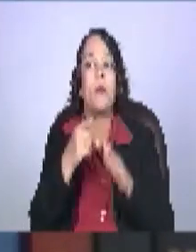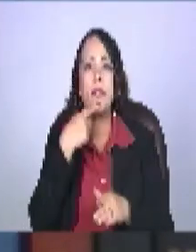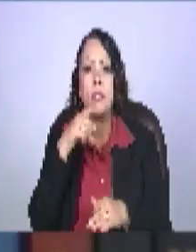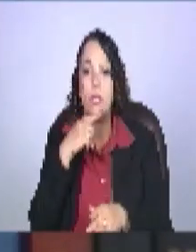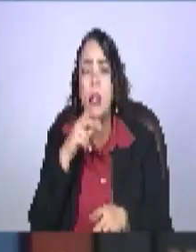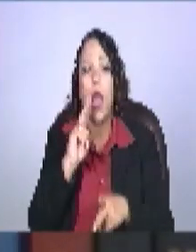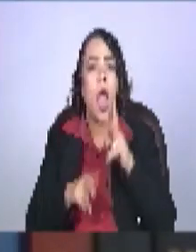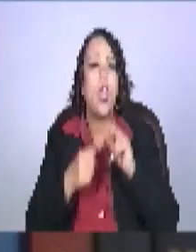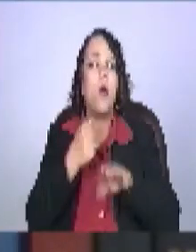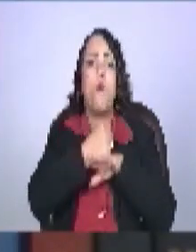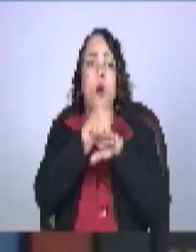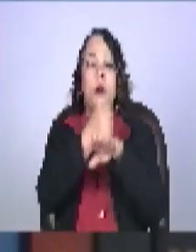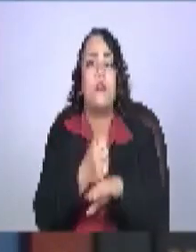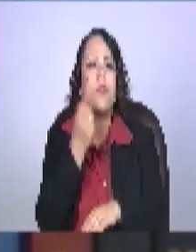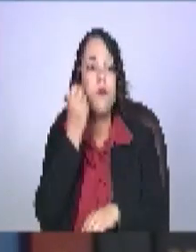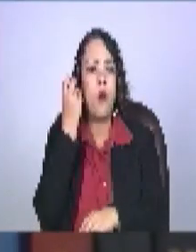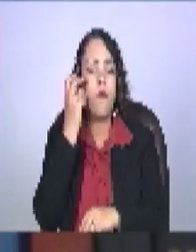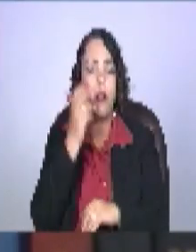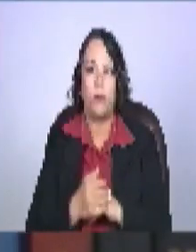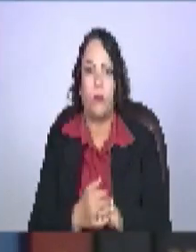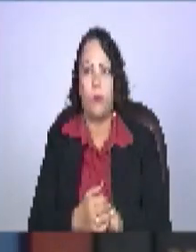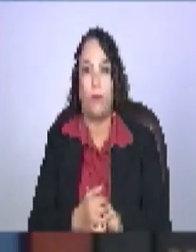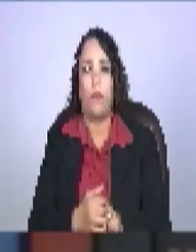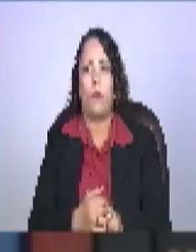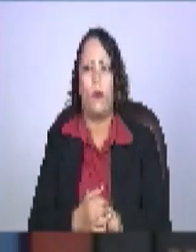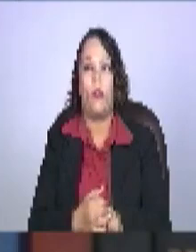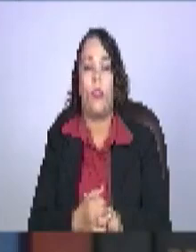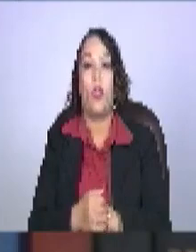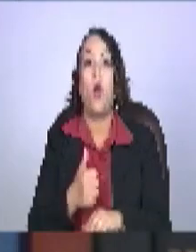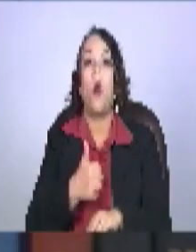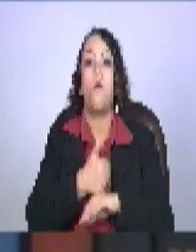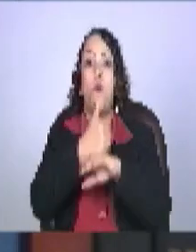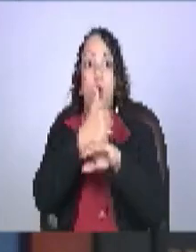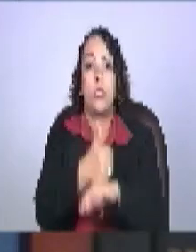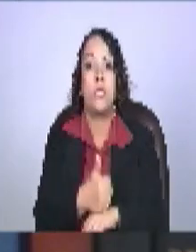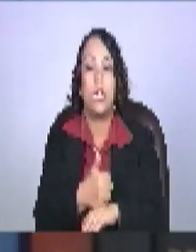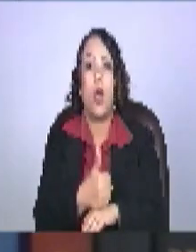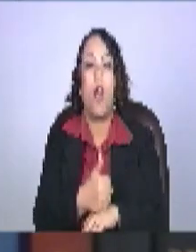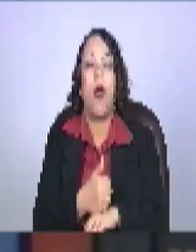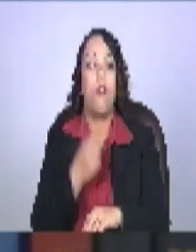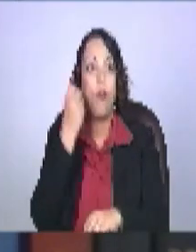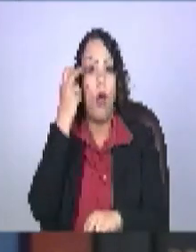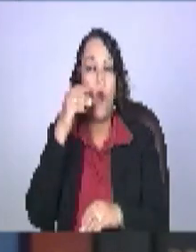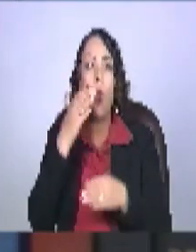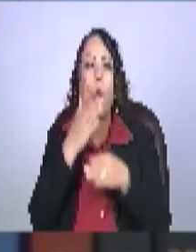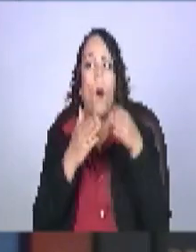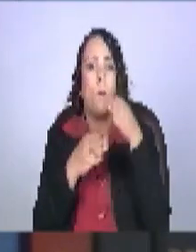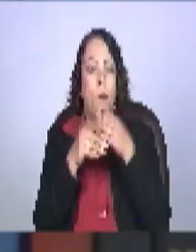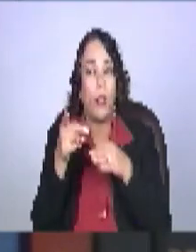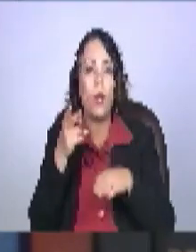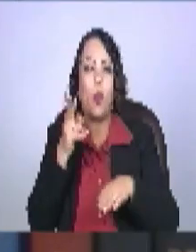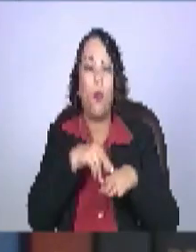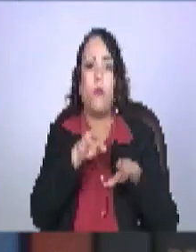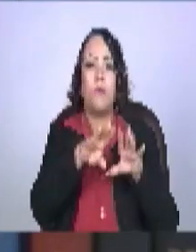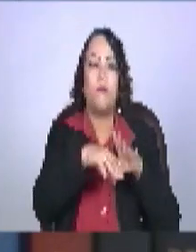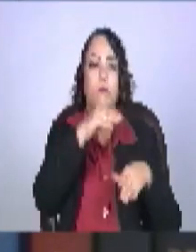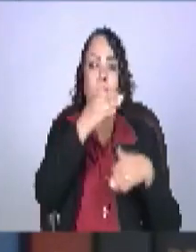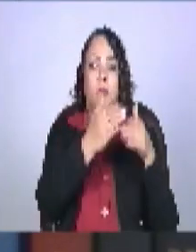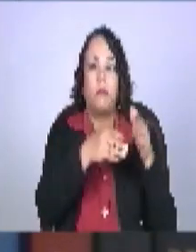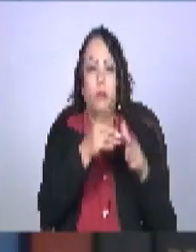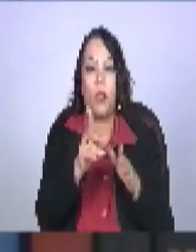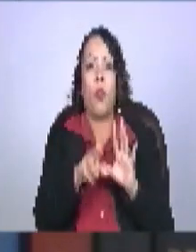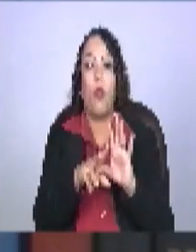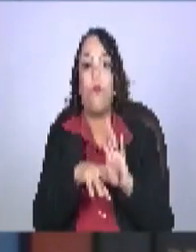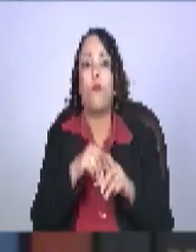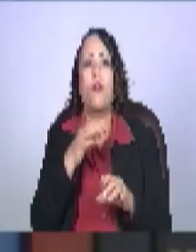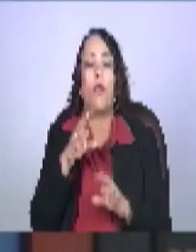مؤسسه ثقافيه المؤسسه الثقافيه دي عباره عن ايه عباره عن مباني منشات